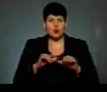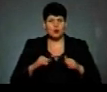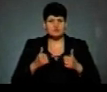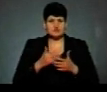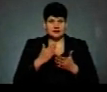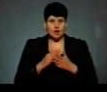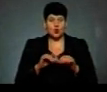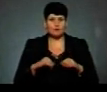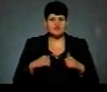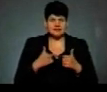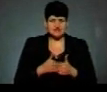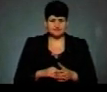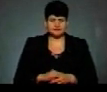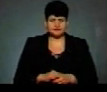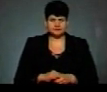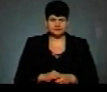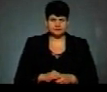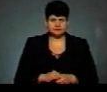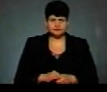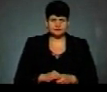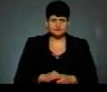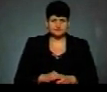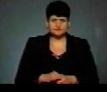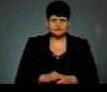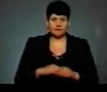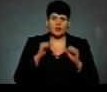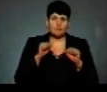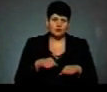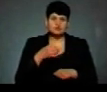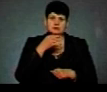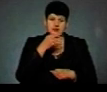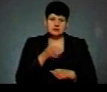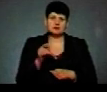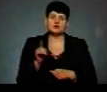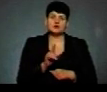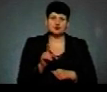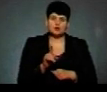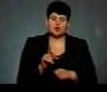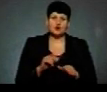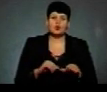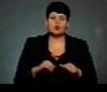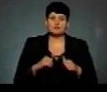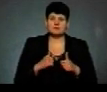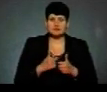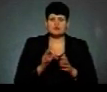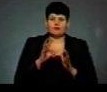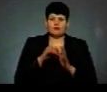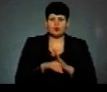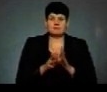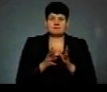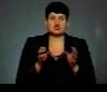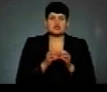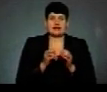називаємо комісійне прискладання. І можу зазначити, що комісійний іспит, до який ходить більше 10